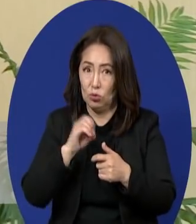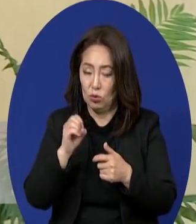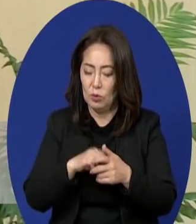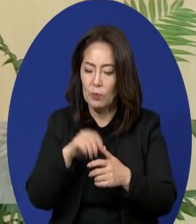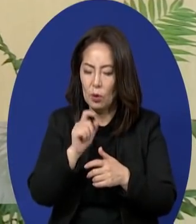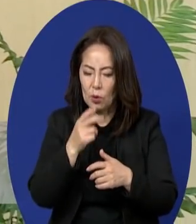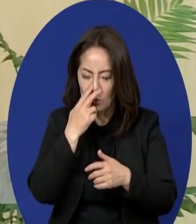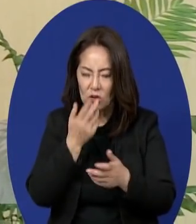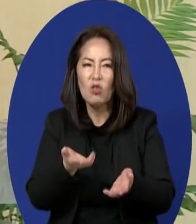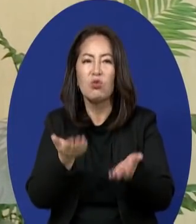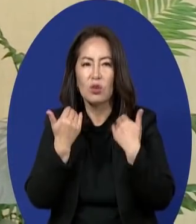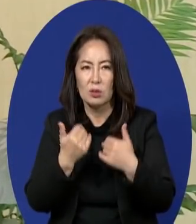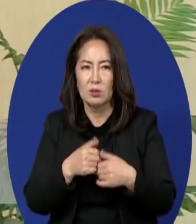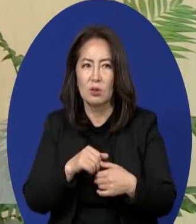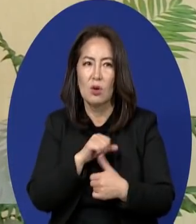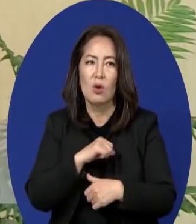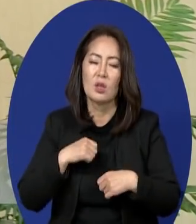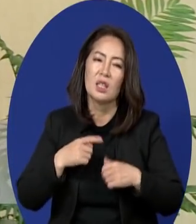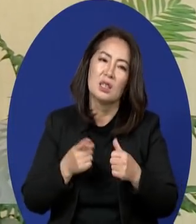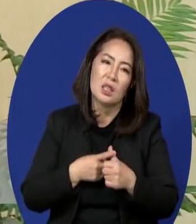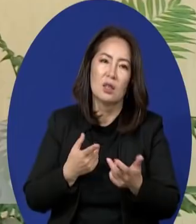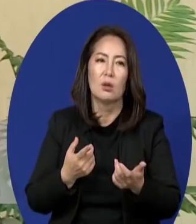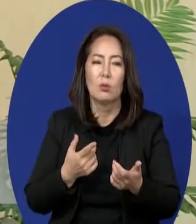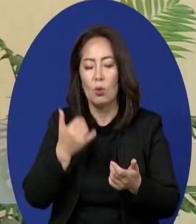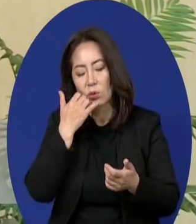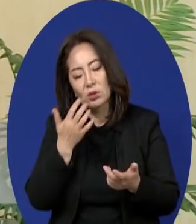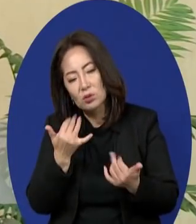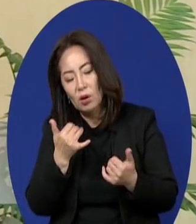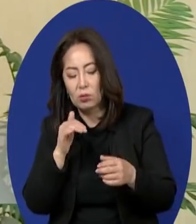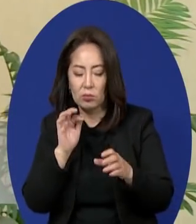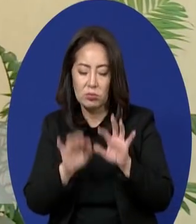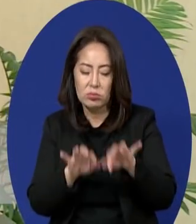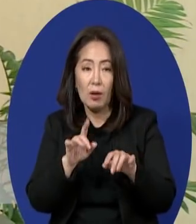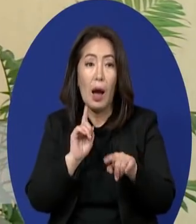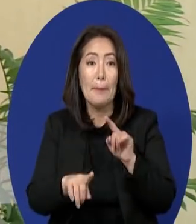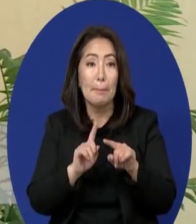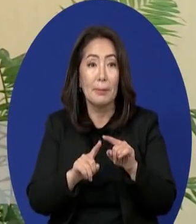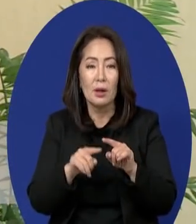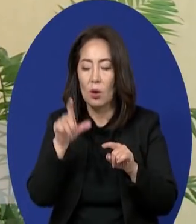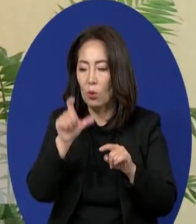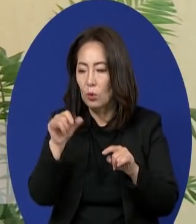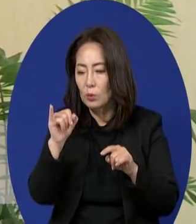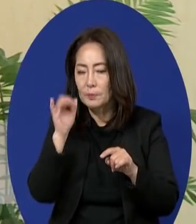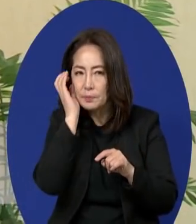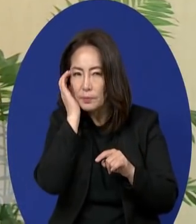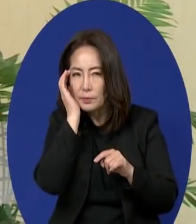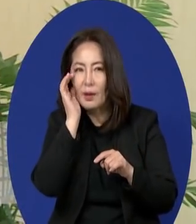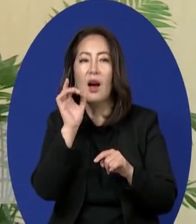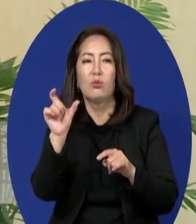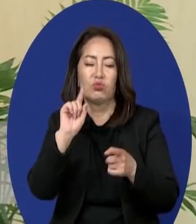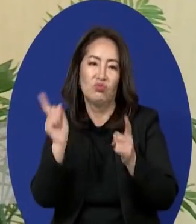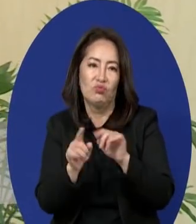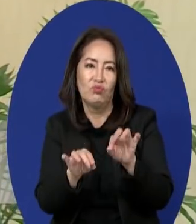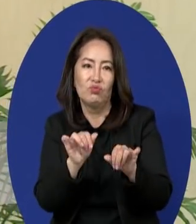яагаад байна вэ гэхээр юм аюу амархан энгийн өөрийнхөө нэрээр ч юм уу тэ утасны дугаараа ч юм хийгээд байгаа учраас одоо муу хүмүүс тэрийг таагаад таны өмнөөс